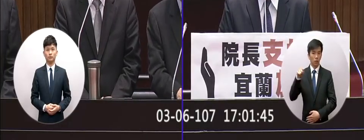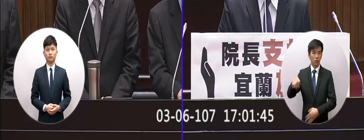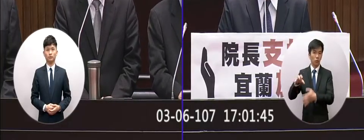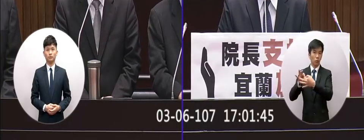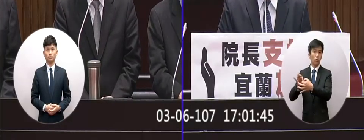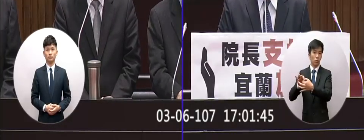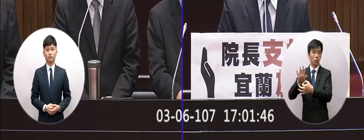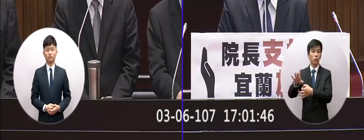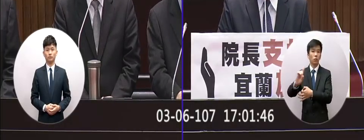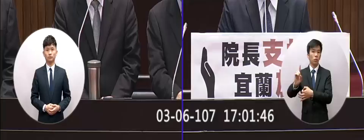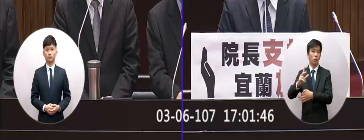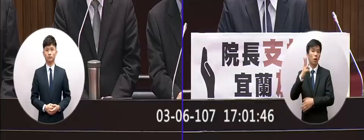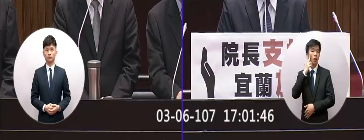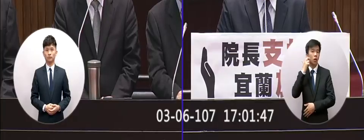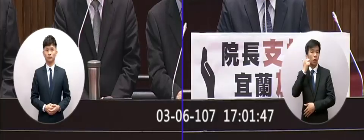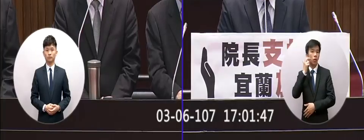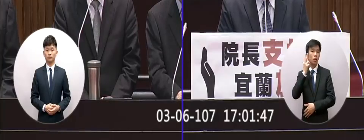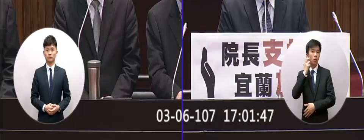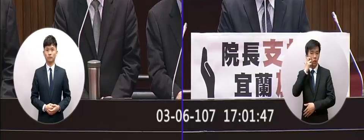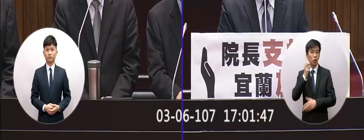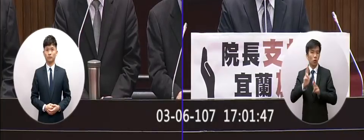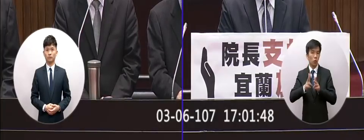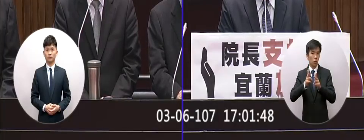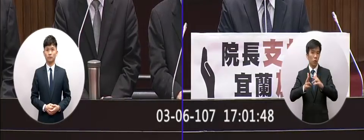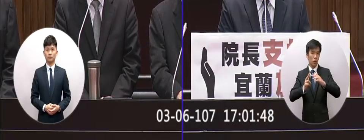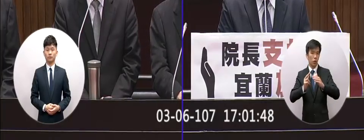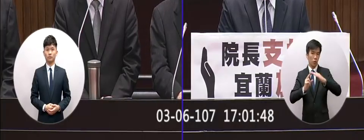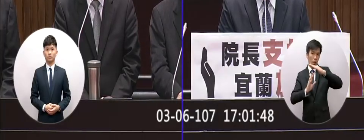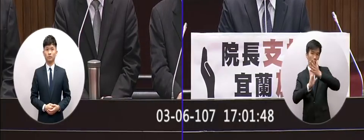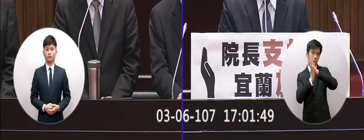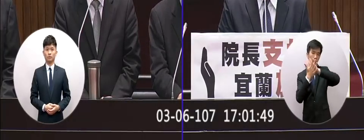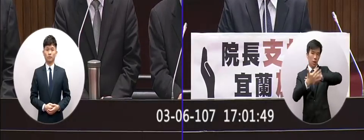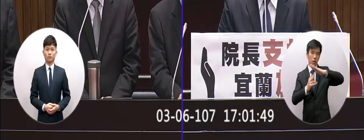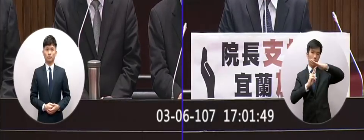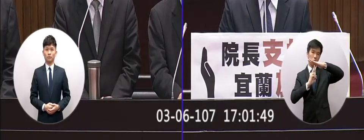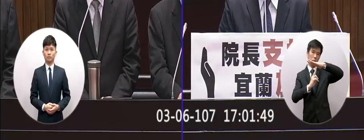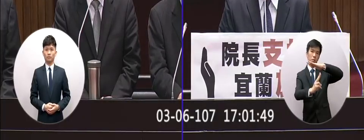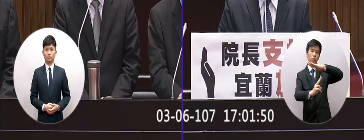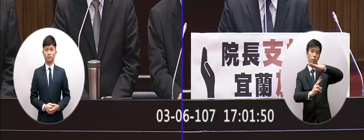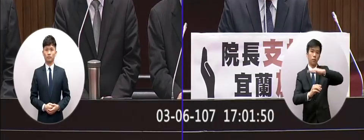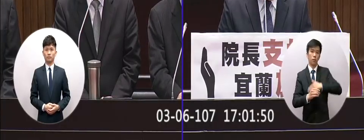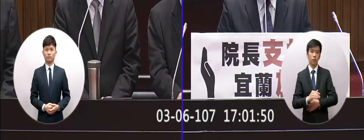铁路的高架，铁路的高架这个推动时程非常的缓慢。